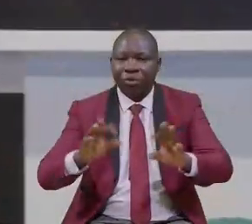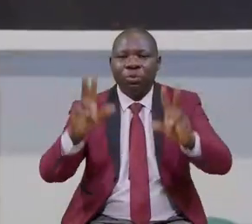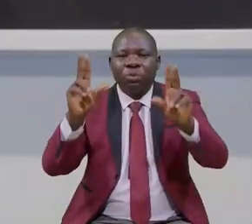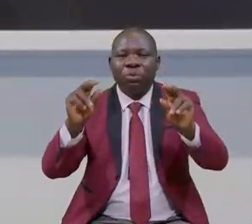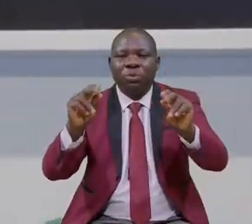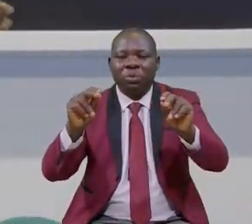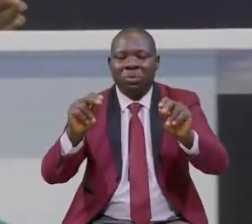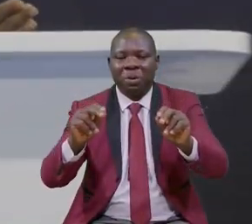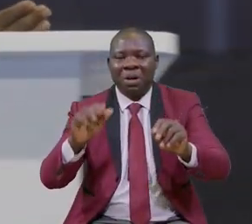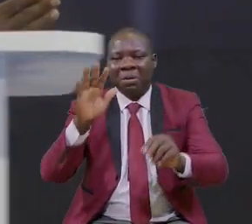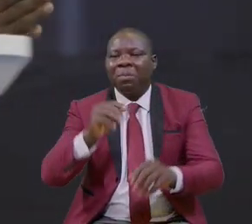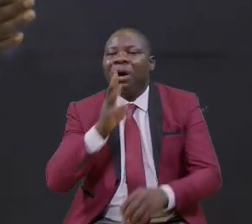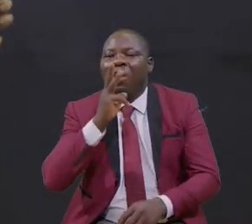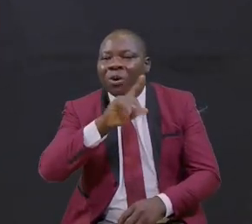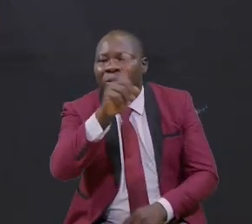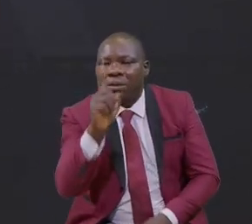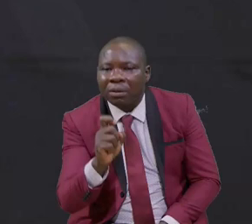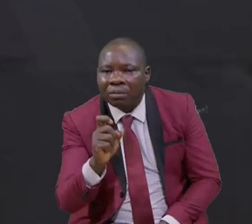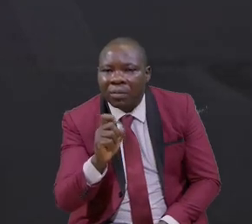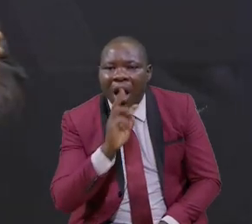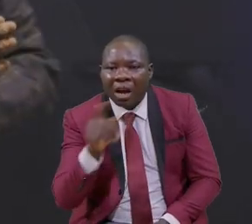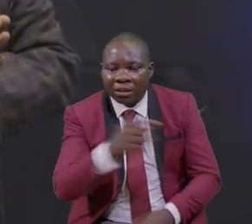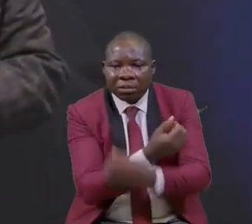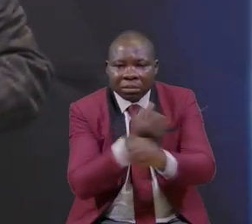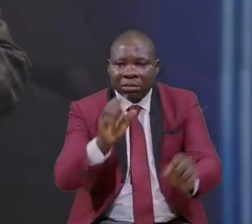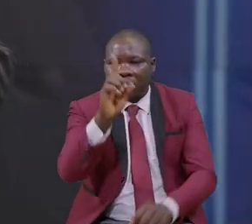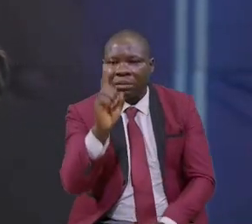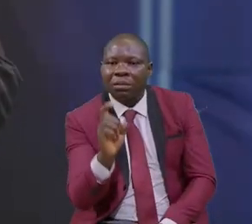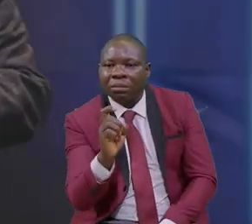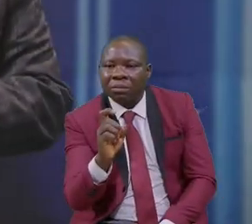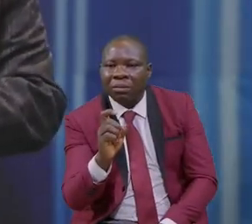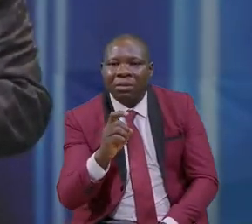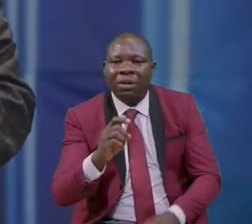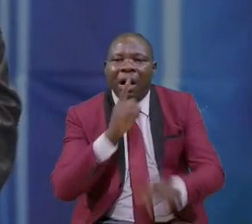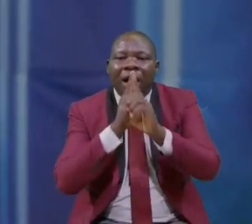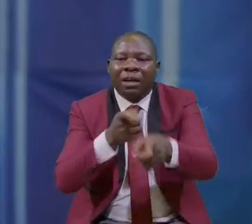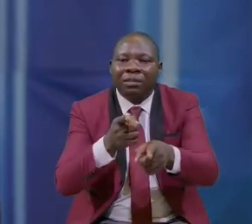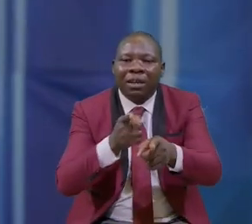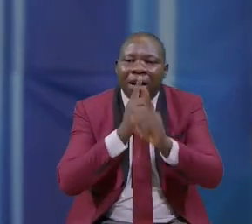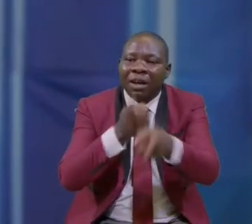Par l'eau? Que vous êtes sauvés? Dites-moi, non?